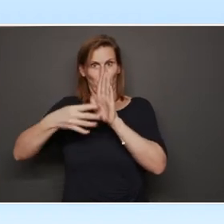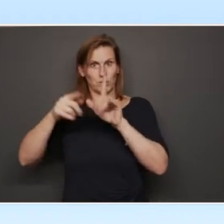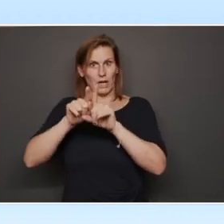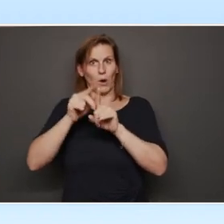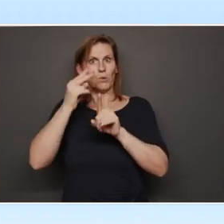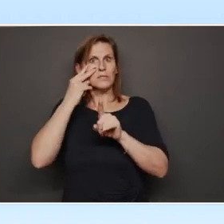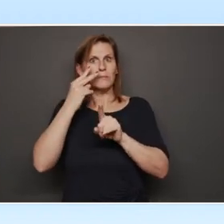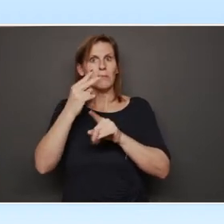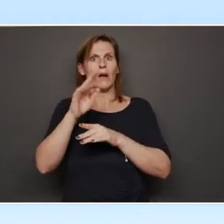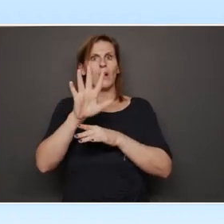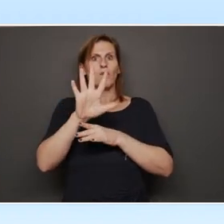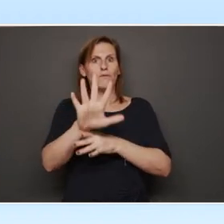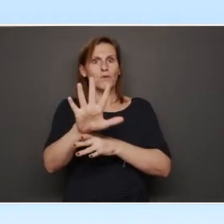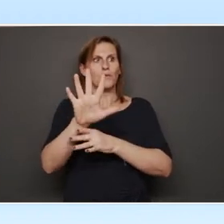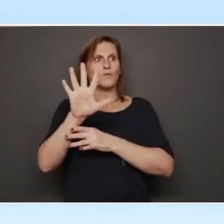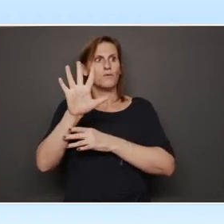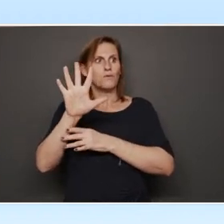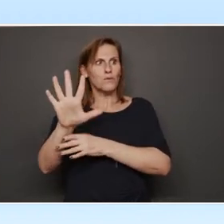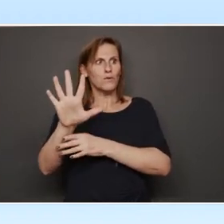Nummer